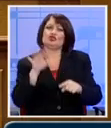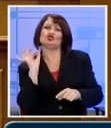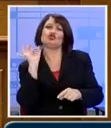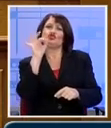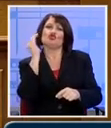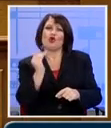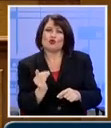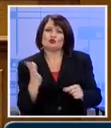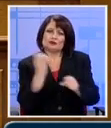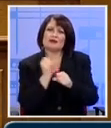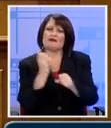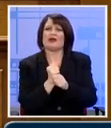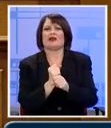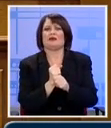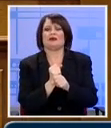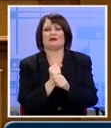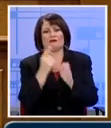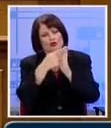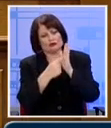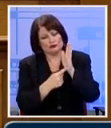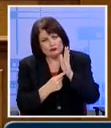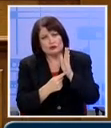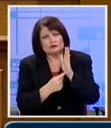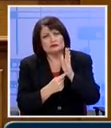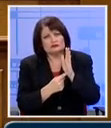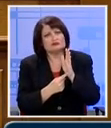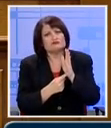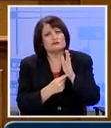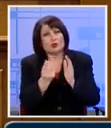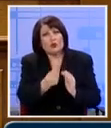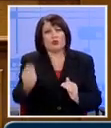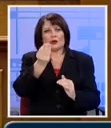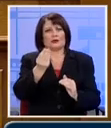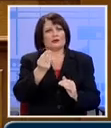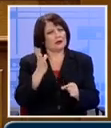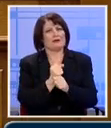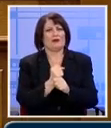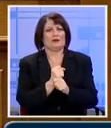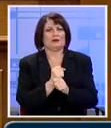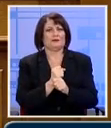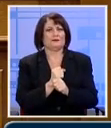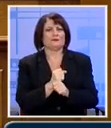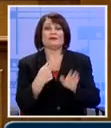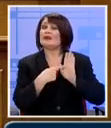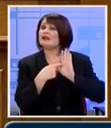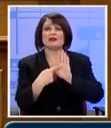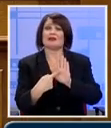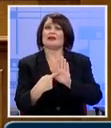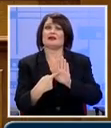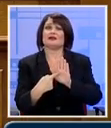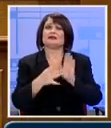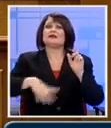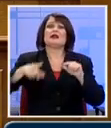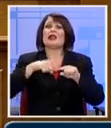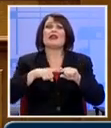στόχους που είχε βάλει και που σε πολλές περιπτώσεις έχει μάλιστα ξεπεράσει. Τι μήνυμα λοιπόν στέλνετε μέσα στη